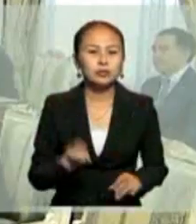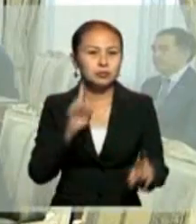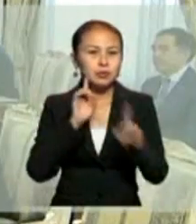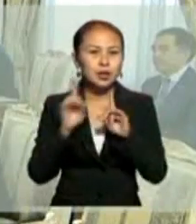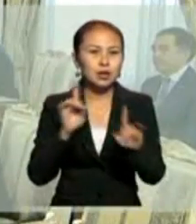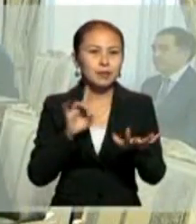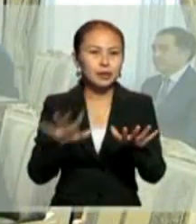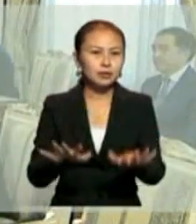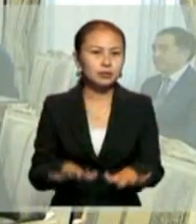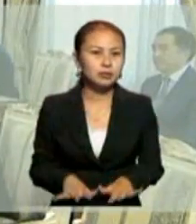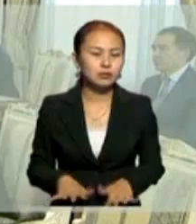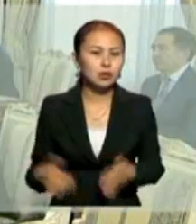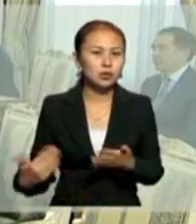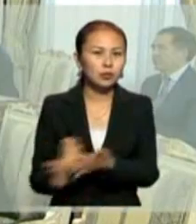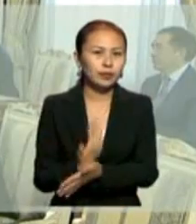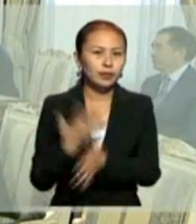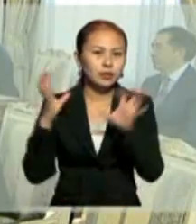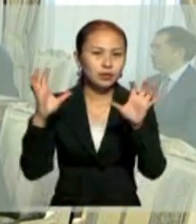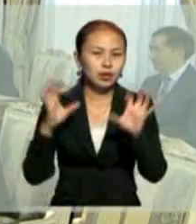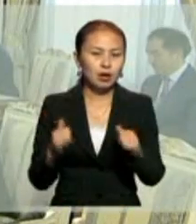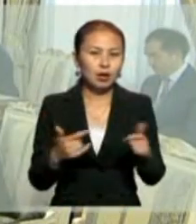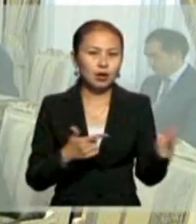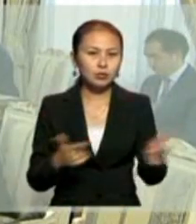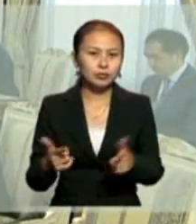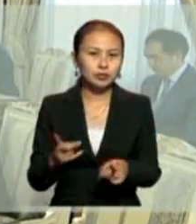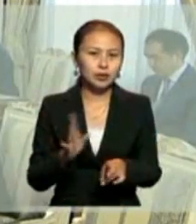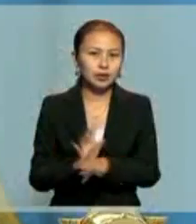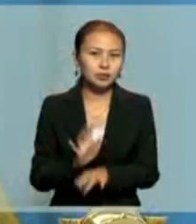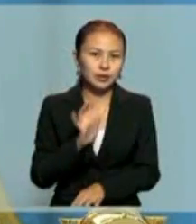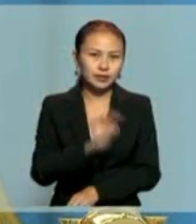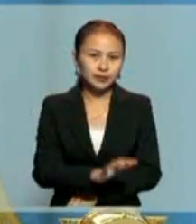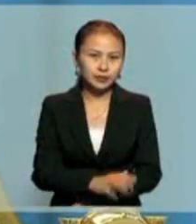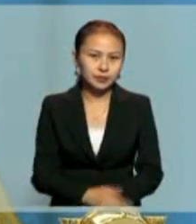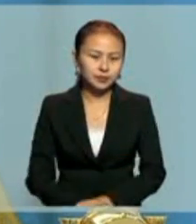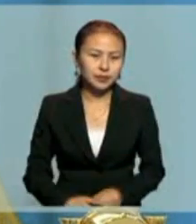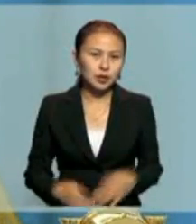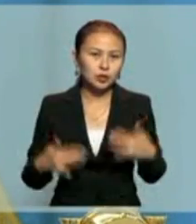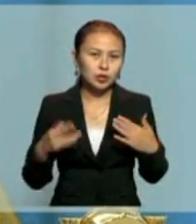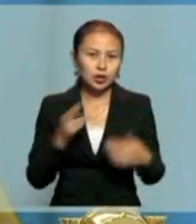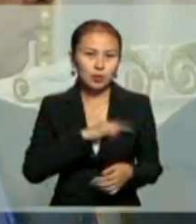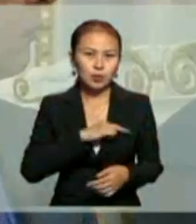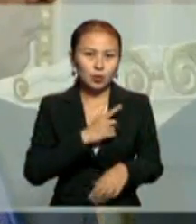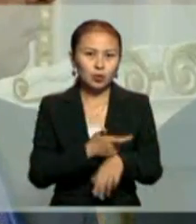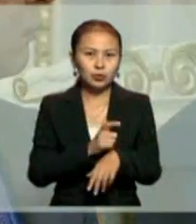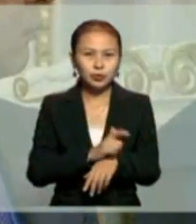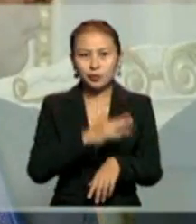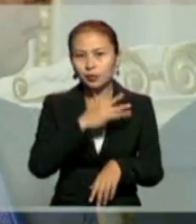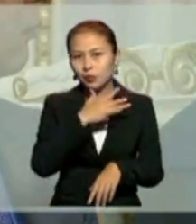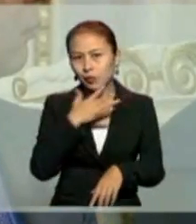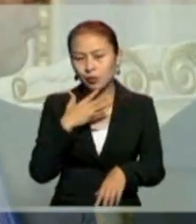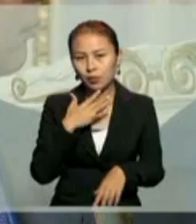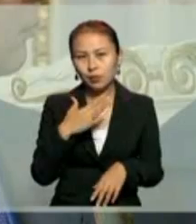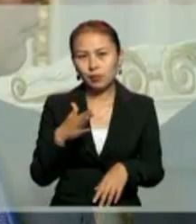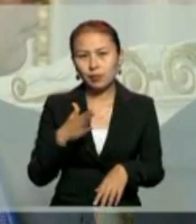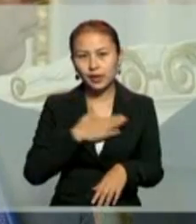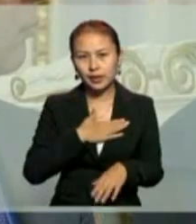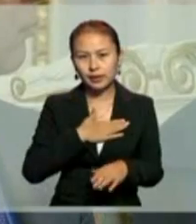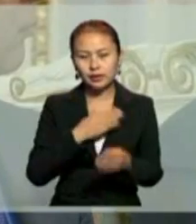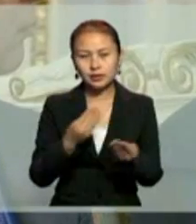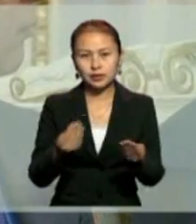дейін заң жобаларын дайындап беруіміз керек. Жұмыс өте көп. Маған берген мағлұмат